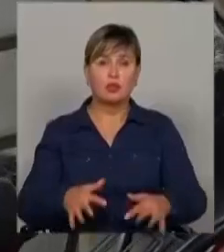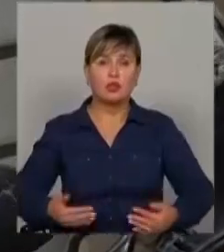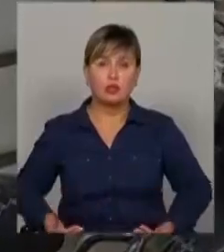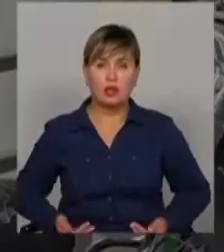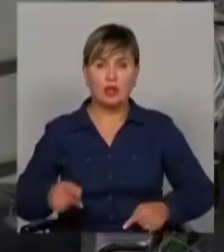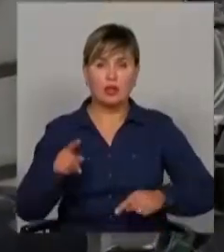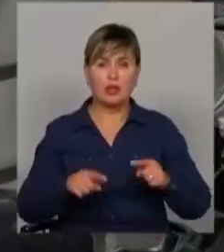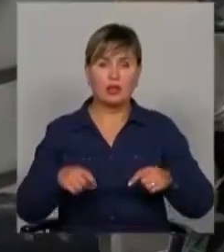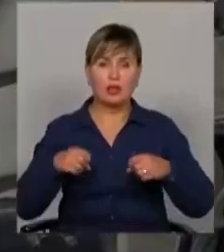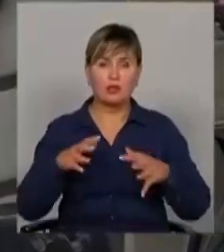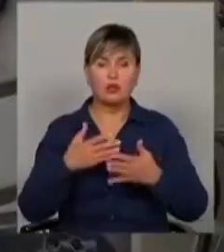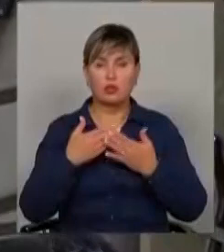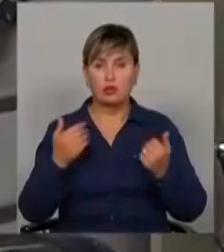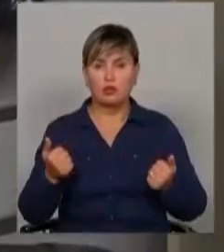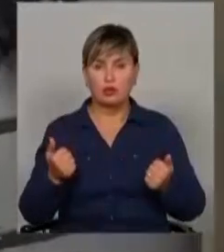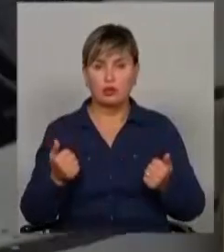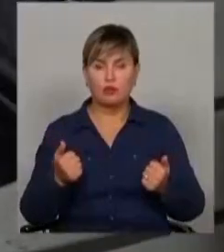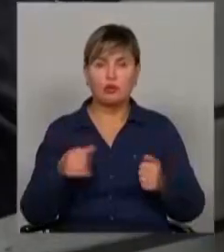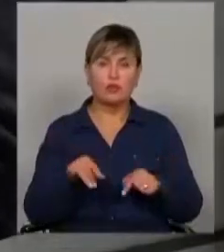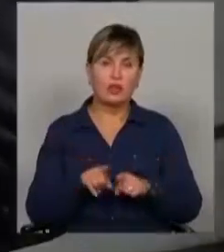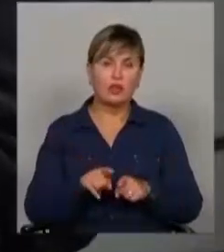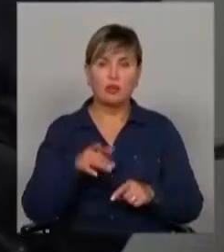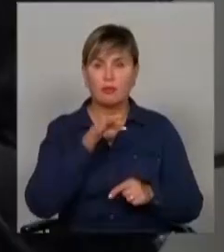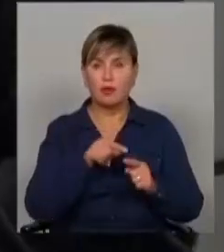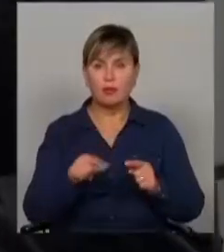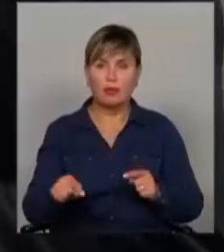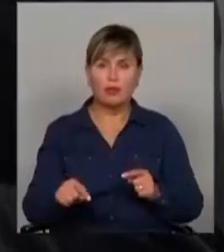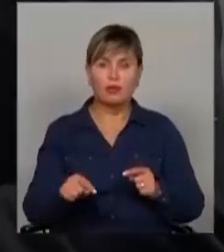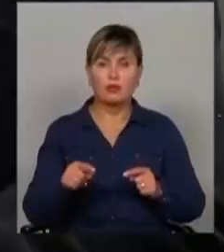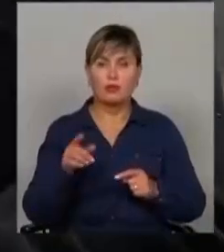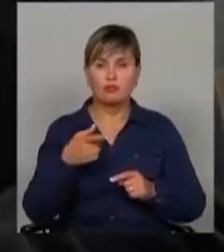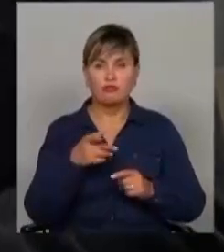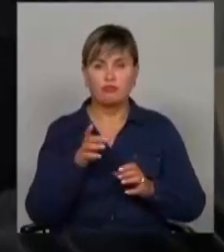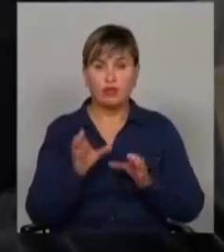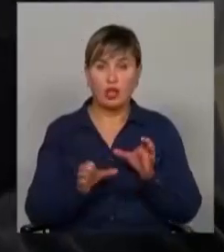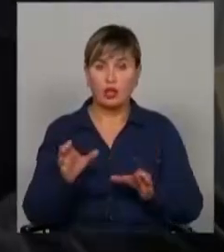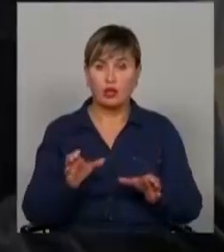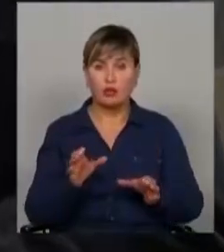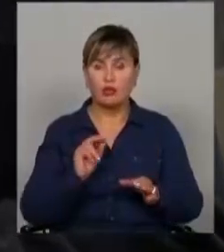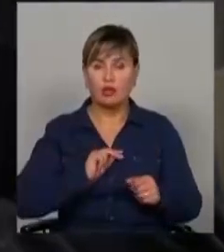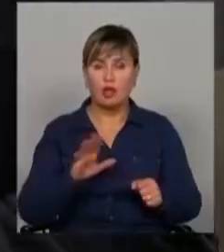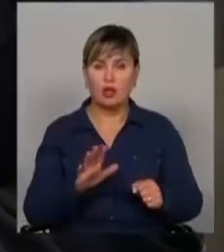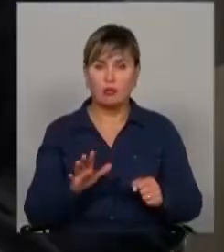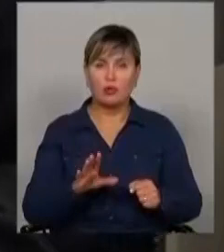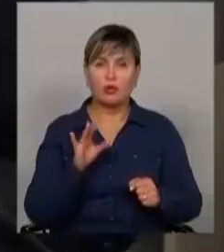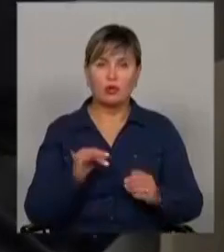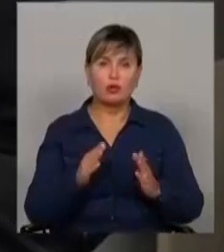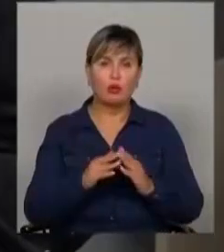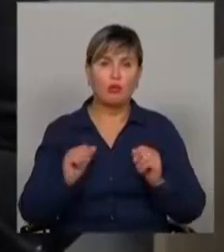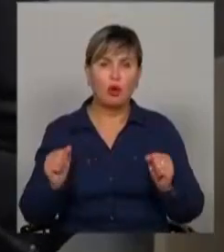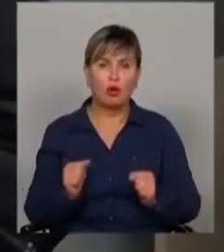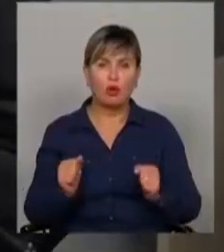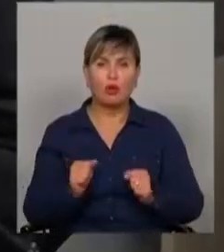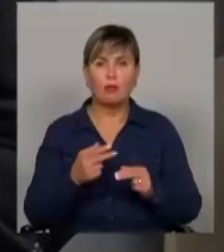порой освещения нет по полдня. Именно в такие моменты котел, в который подается газ, не работает. Следовательно, дома холодно.